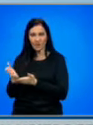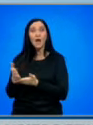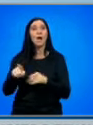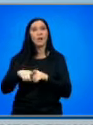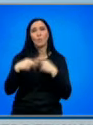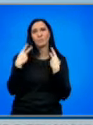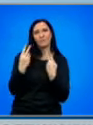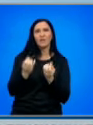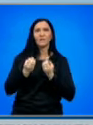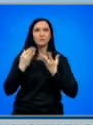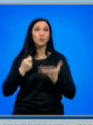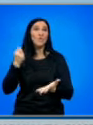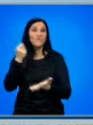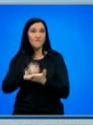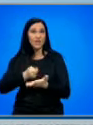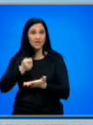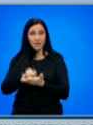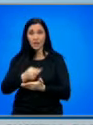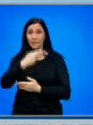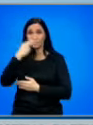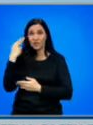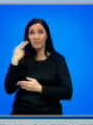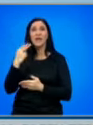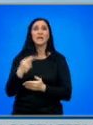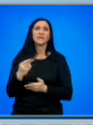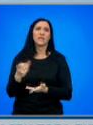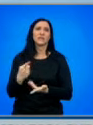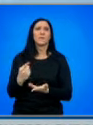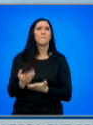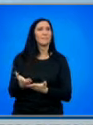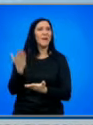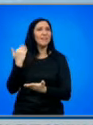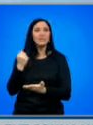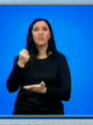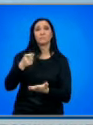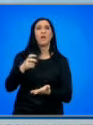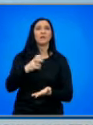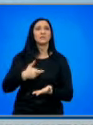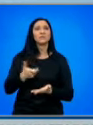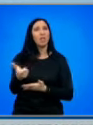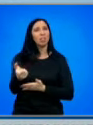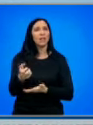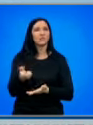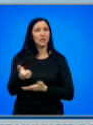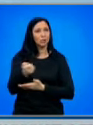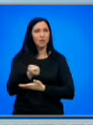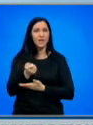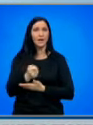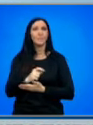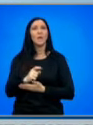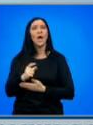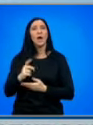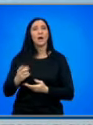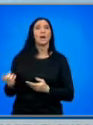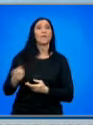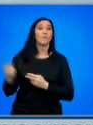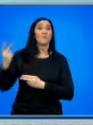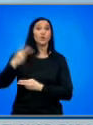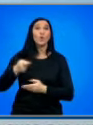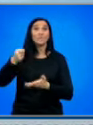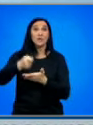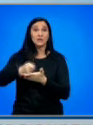предвидена възможност за финансиране и на фирми с просрочени задължения до 90 дни. Рефинансираните кредити могат да бъдат срочени до